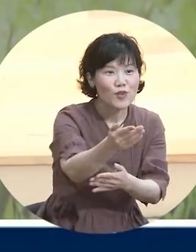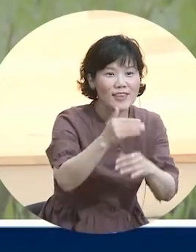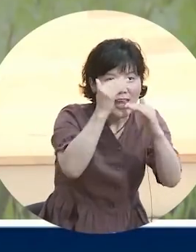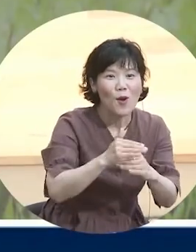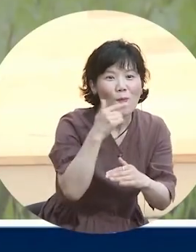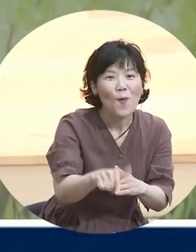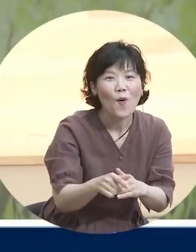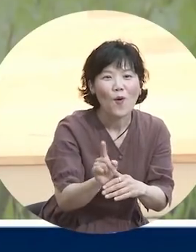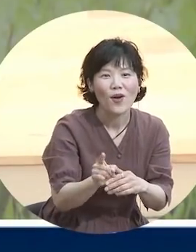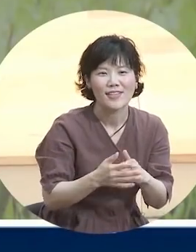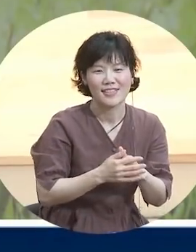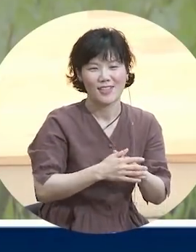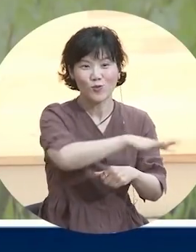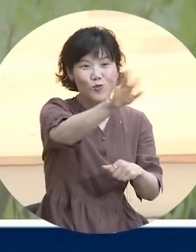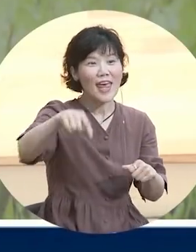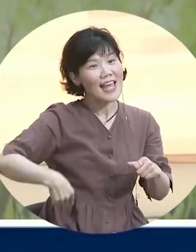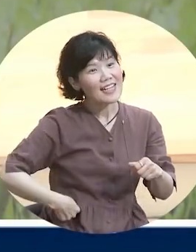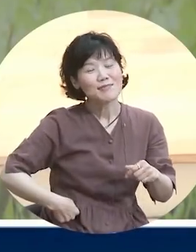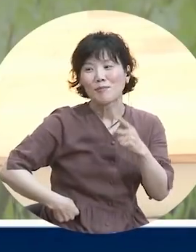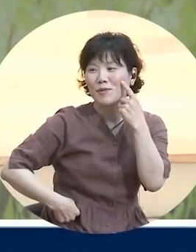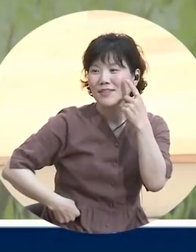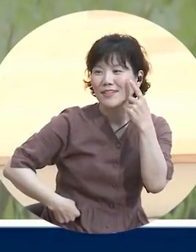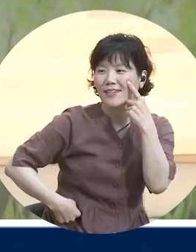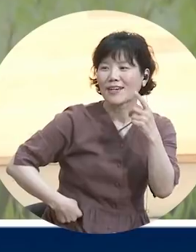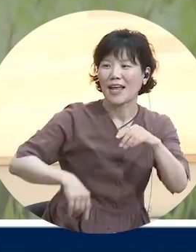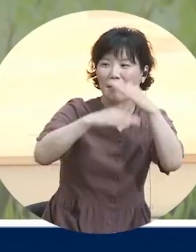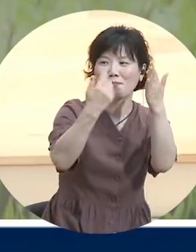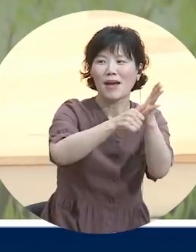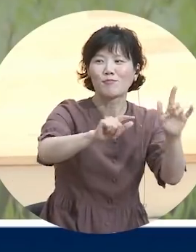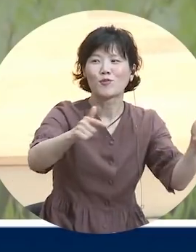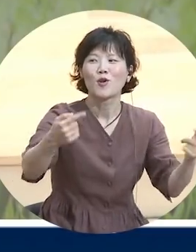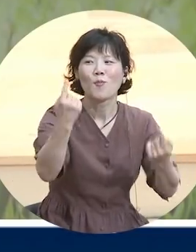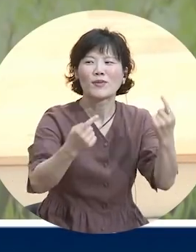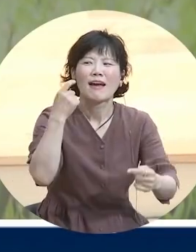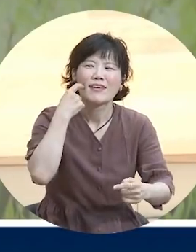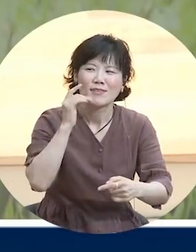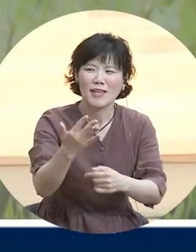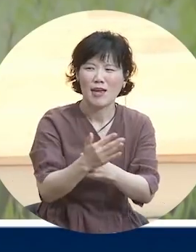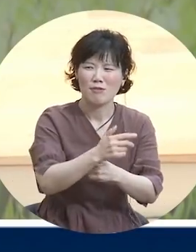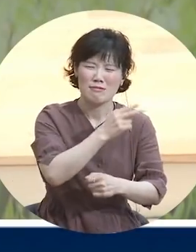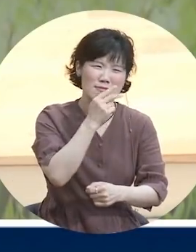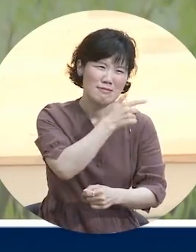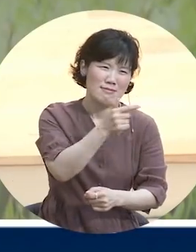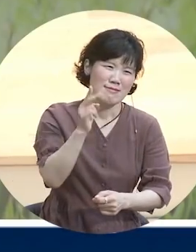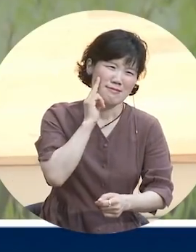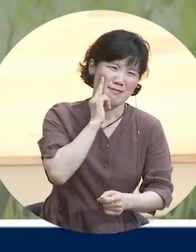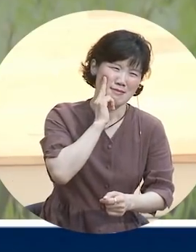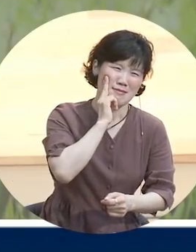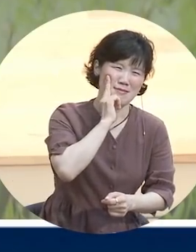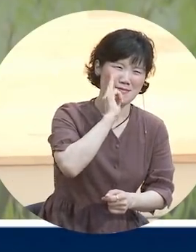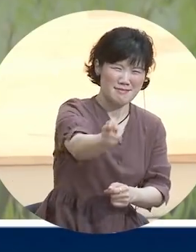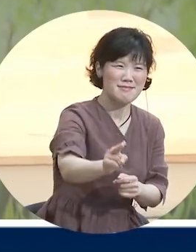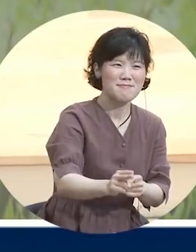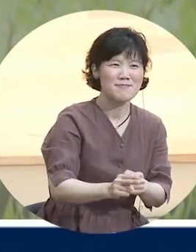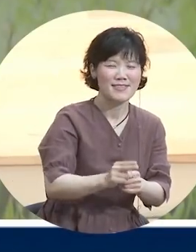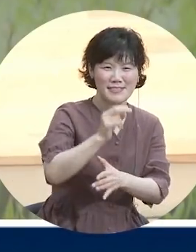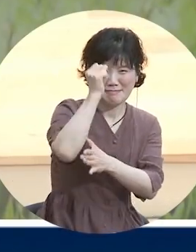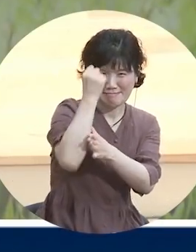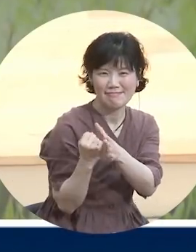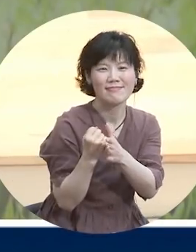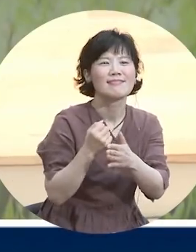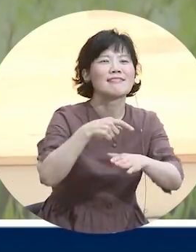한번 읽어볼까요? 자, 우리 양심 시작. 만물보다 거짓되고 심히 부패한 것은